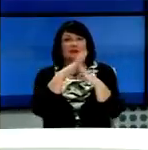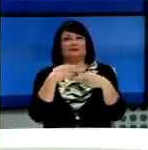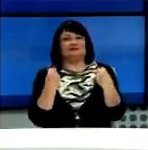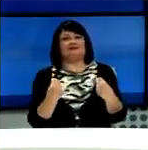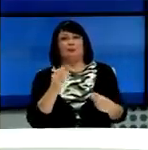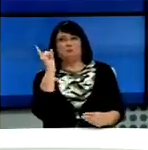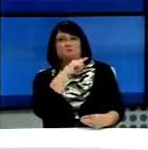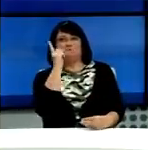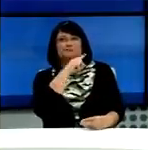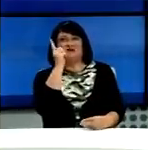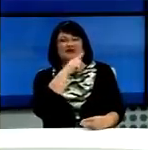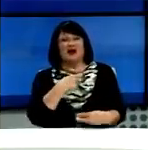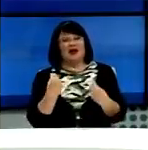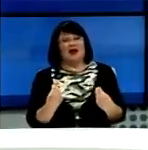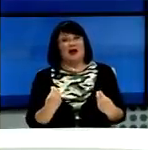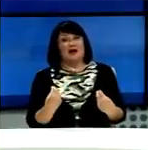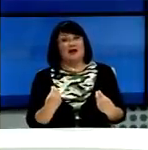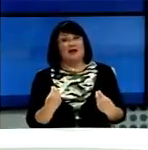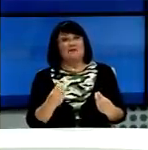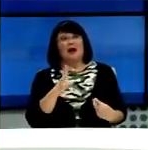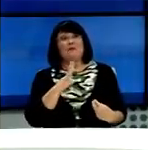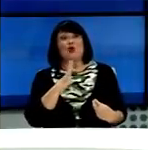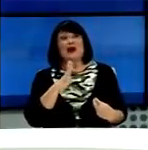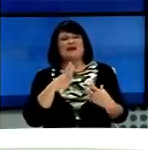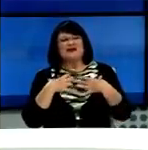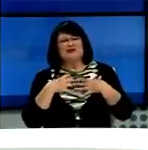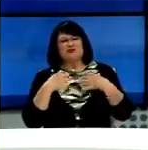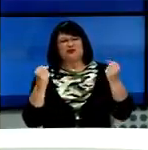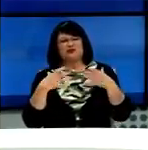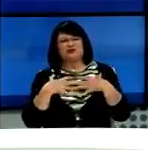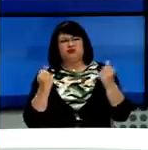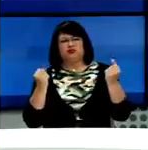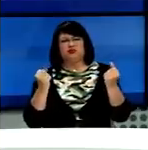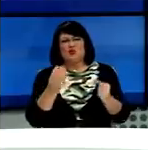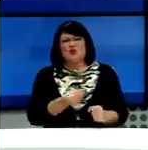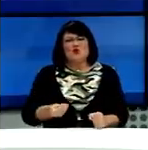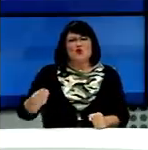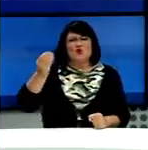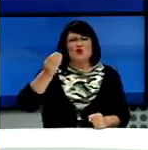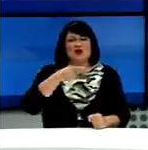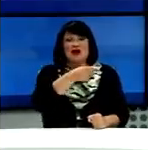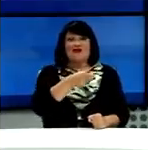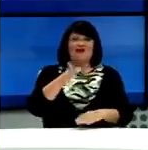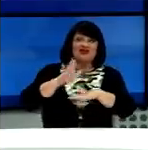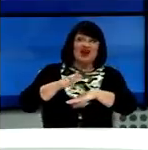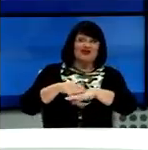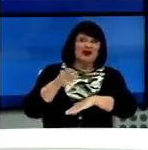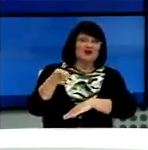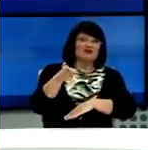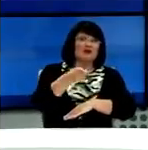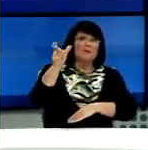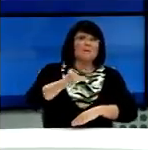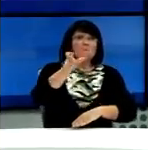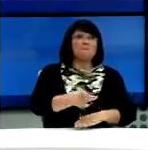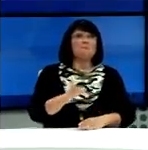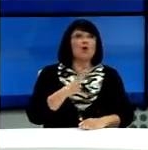ψέμα, τόσο περισσότερο θα εξοργίζονται οι πολίτες. Και όσο περισσότερο ενοχοποιείται τους πολίτες,